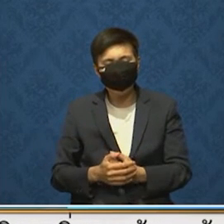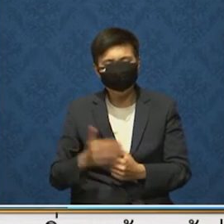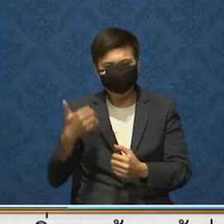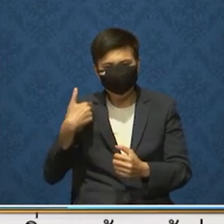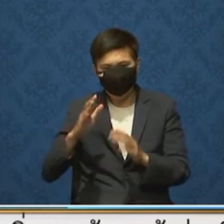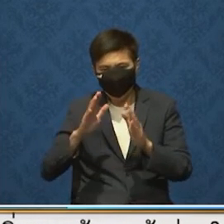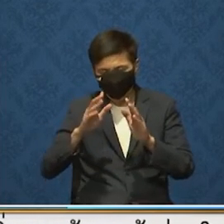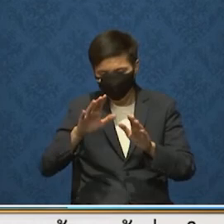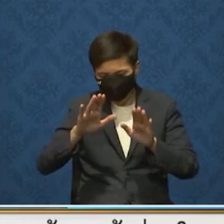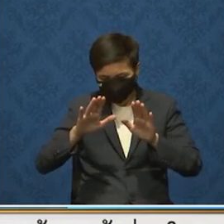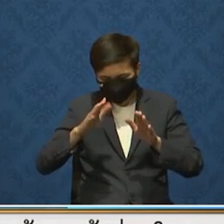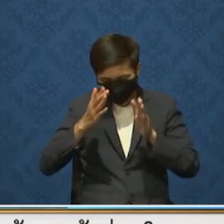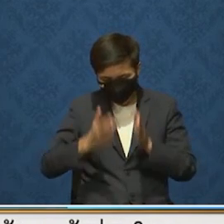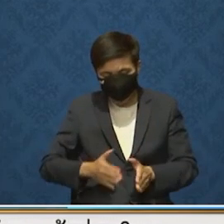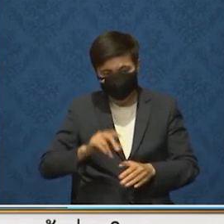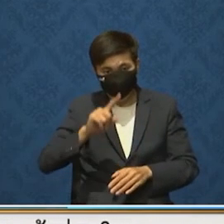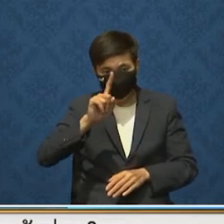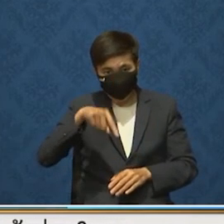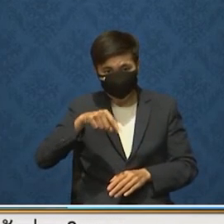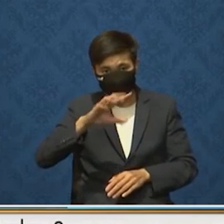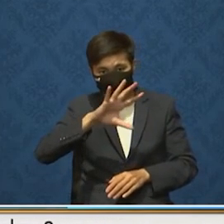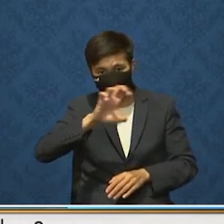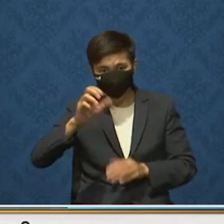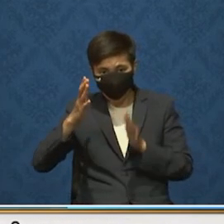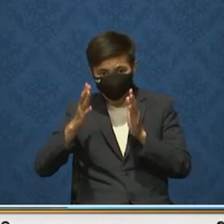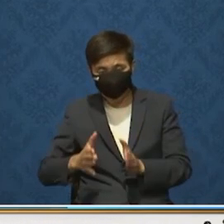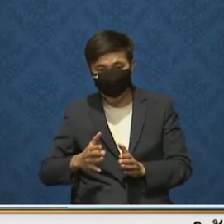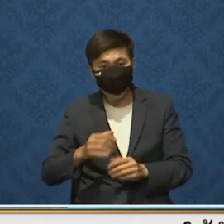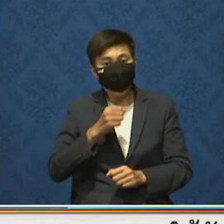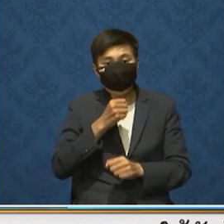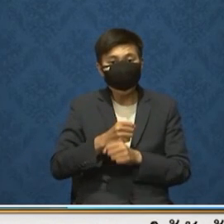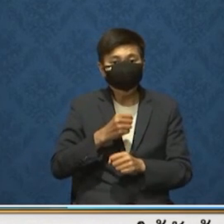กัคนแตไม่มงานทำไม่มหองทำ